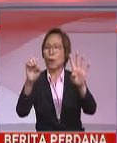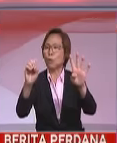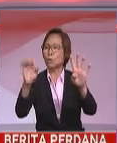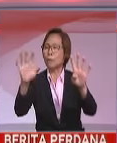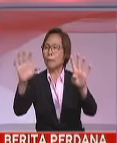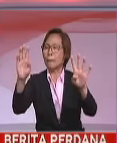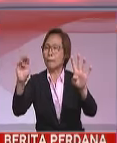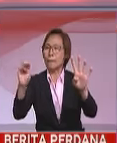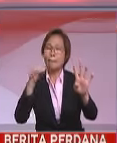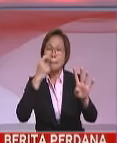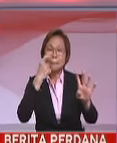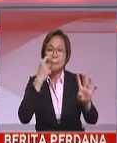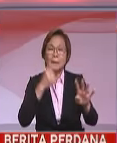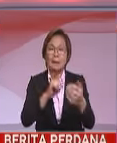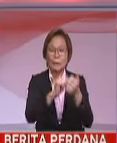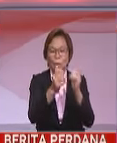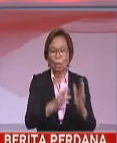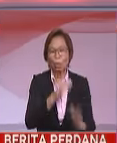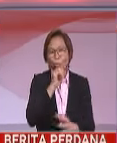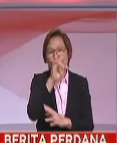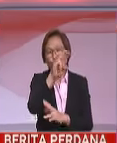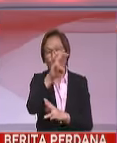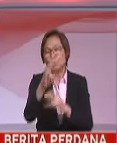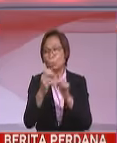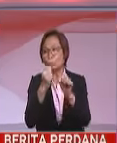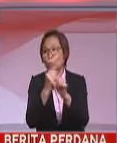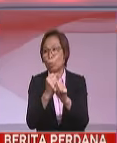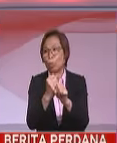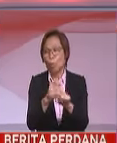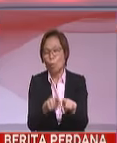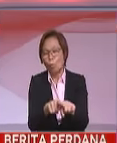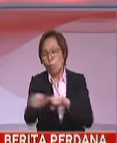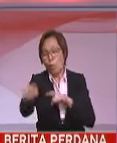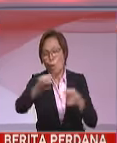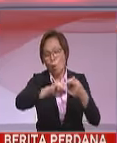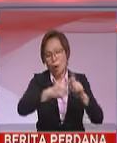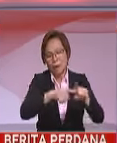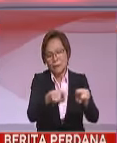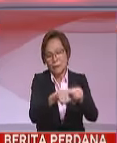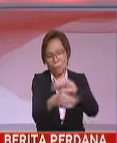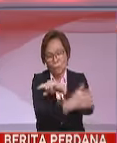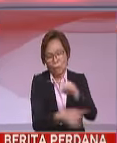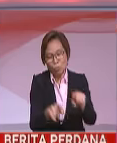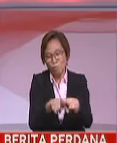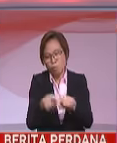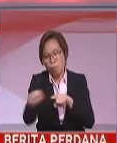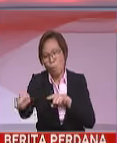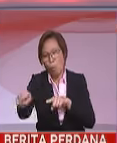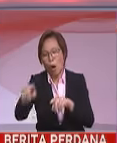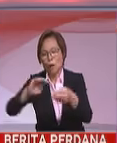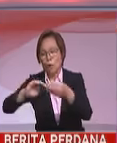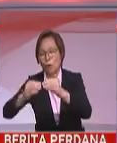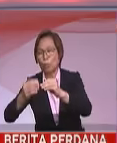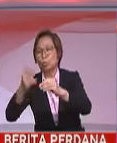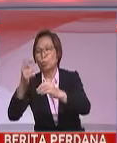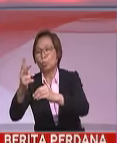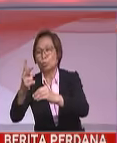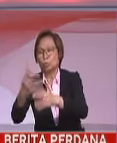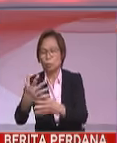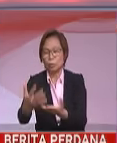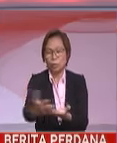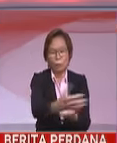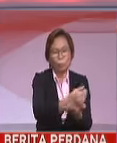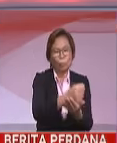408.05 mata. Atlet berusia 27 tahun ini jauh meninggalkan rakan senegara Chiu Yi Wei di tempat kedua yang